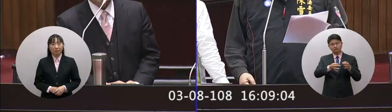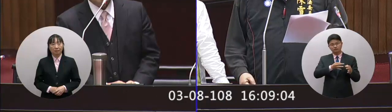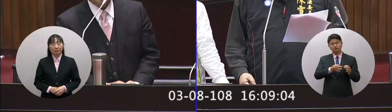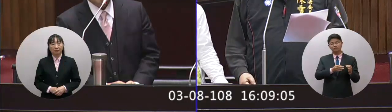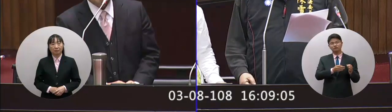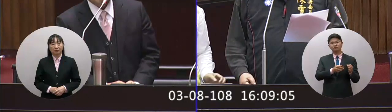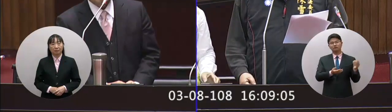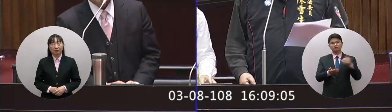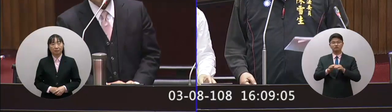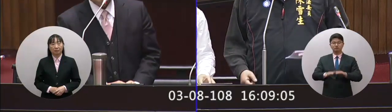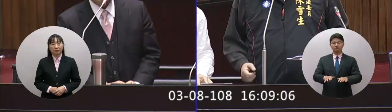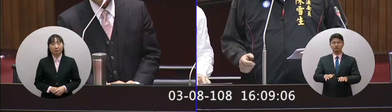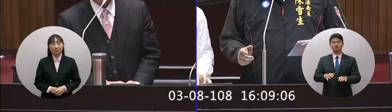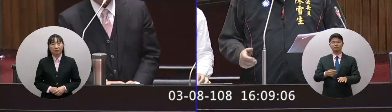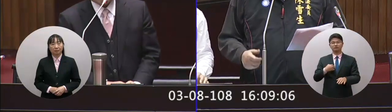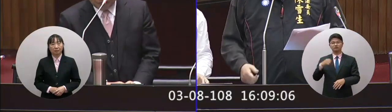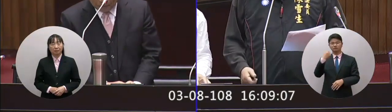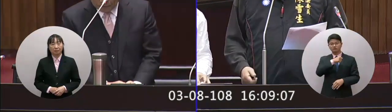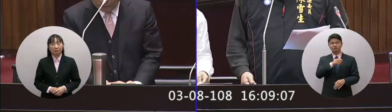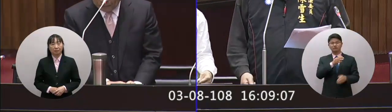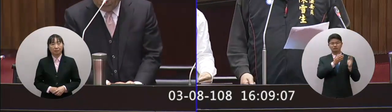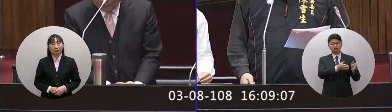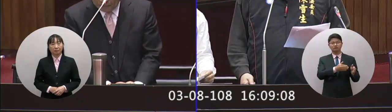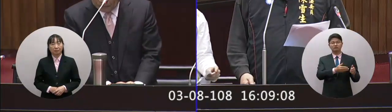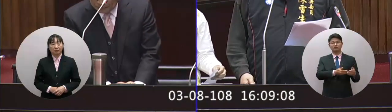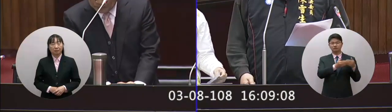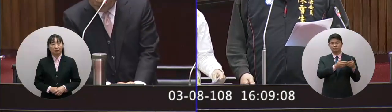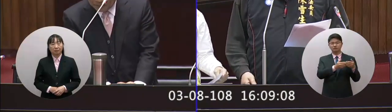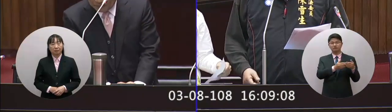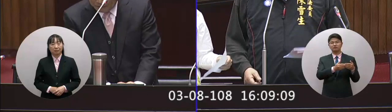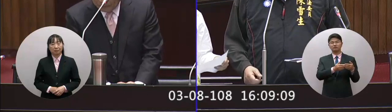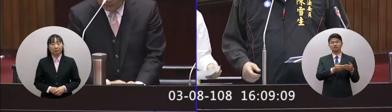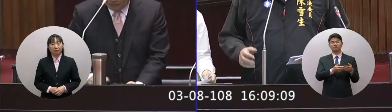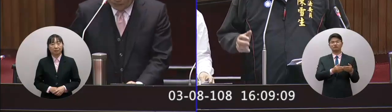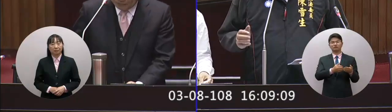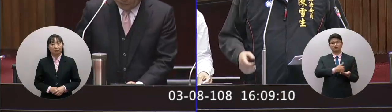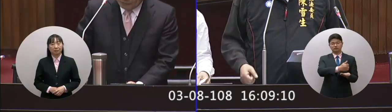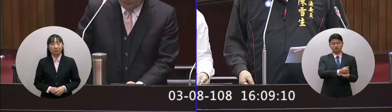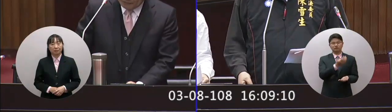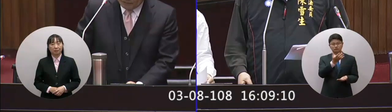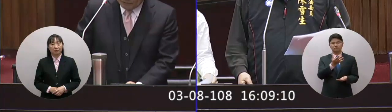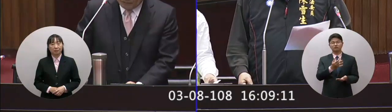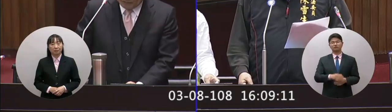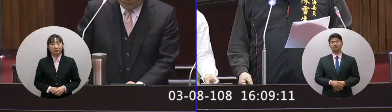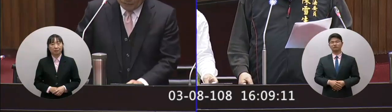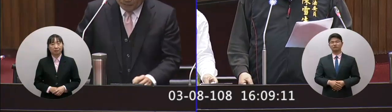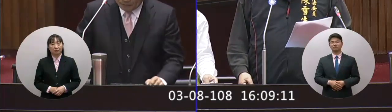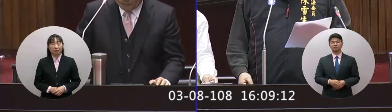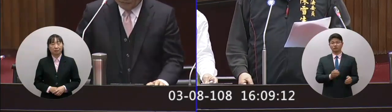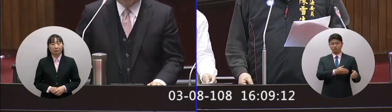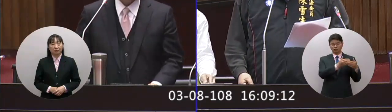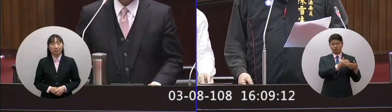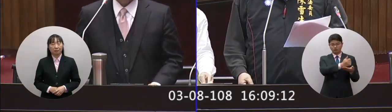概一直改变不了台湾经济对大陆的经济的比较多哈，大陆经济呢对台湾经济依赖的比较